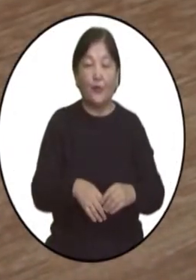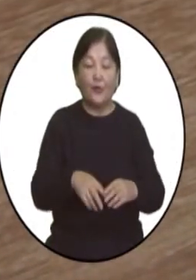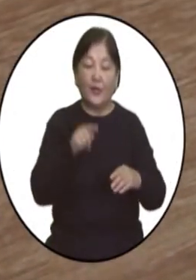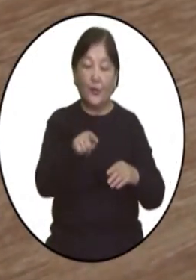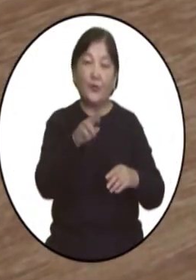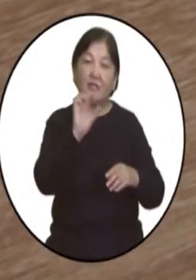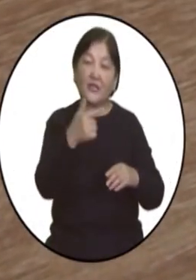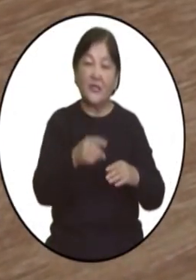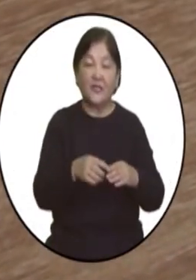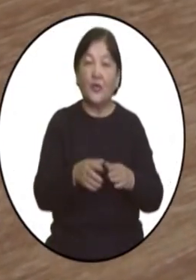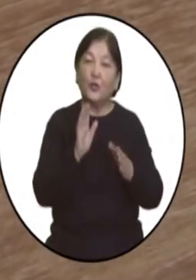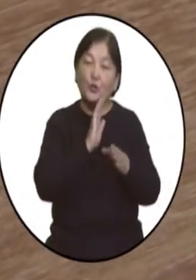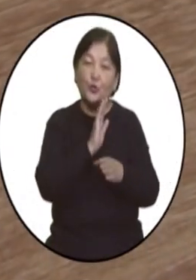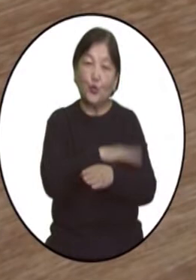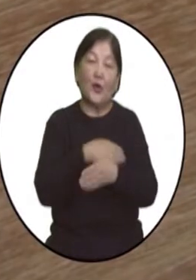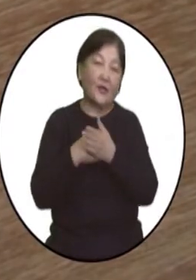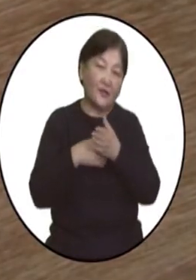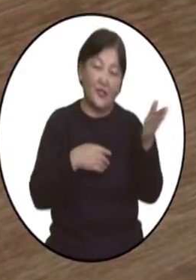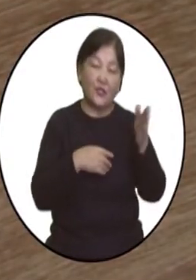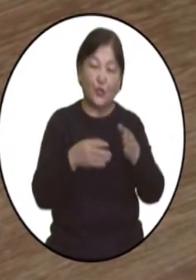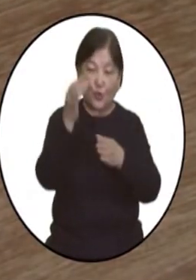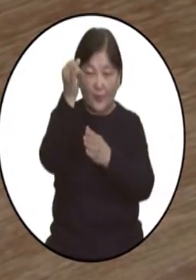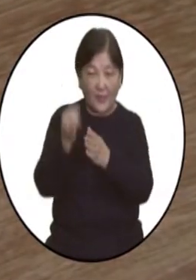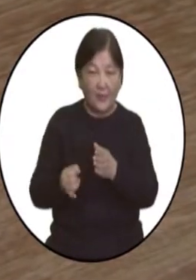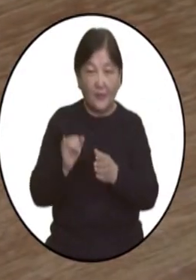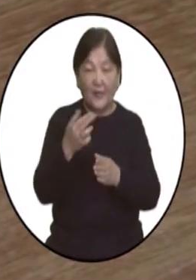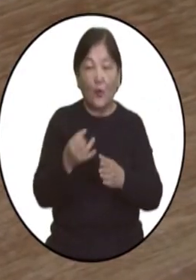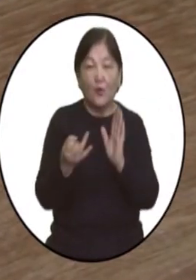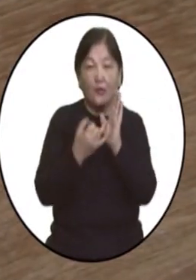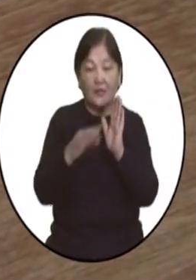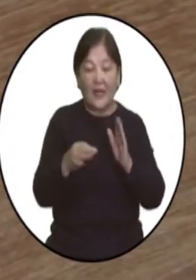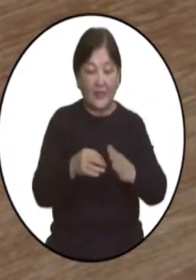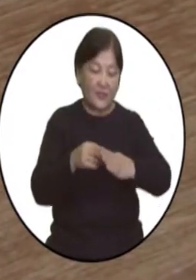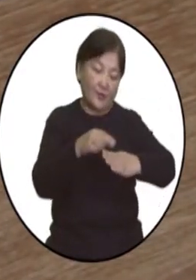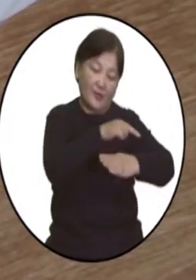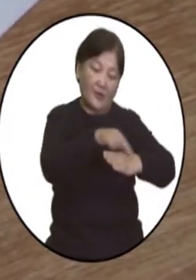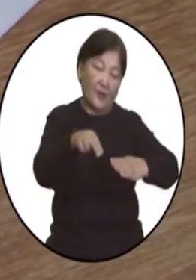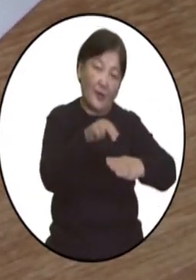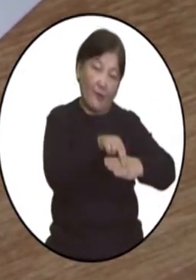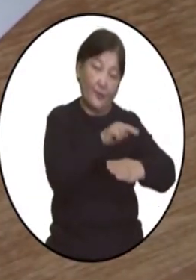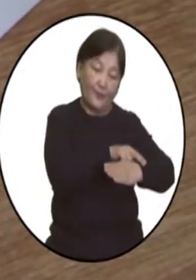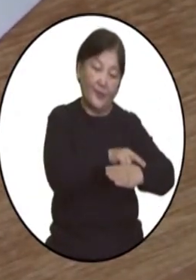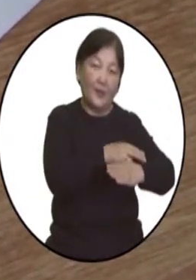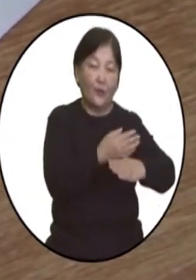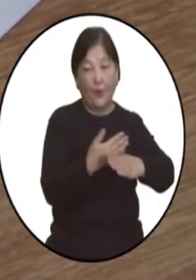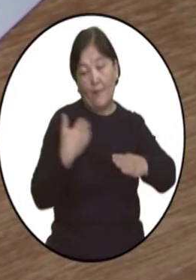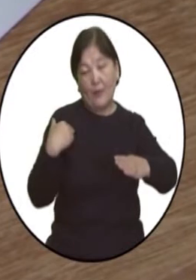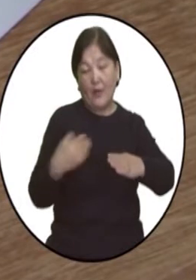цэгээс зүүн гар тишээ шугамын дагуу 70 гэсэн уртын хэмжээг тэмдэглэе. А мөн баруун гар